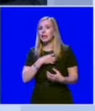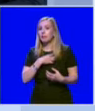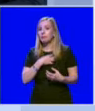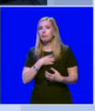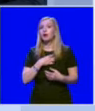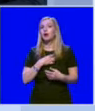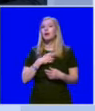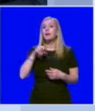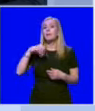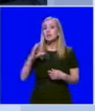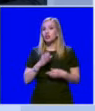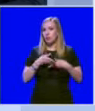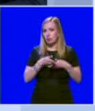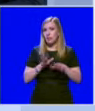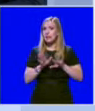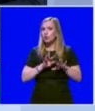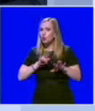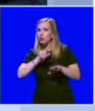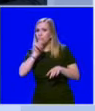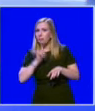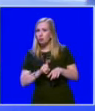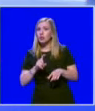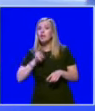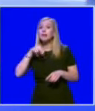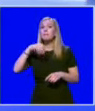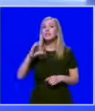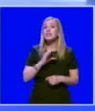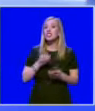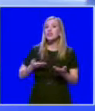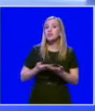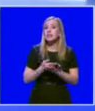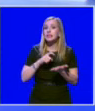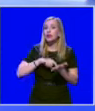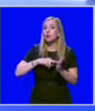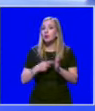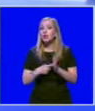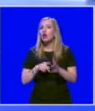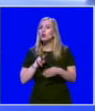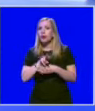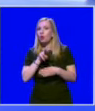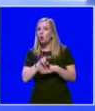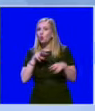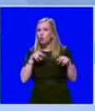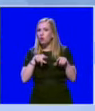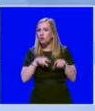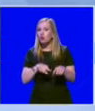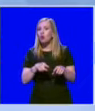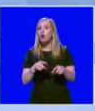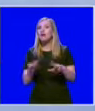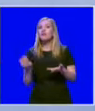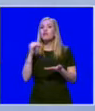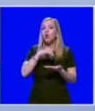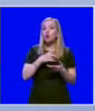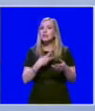бърз въпрос, секунди. ДПС казва, че ще внесат законопроект, който предвижда контрол върху вноса и износа на руски петрол. Позицията